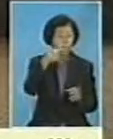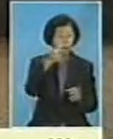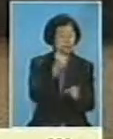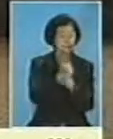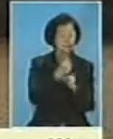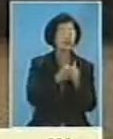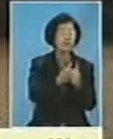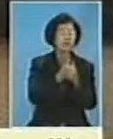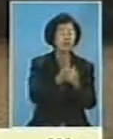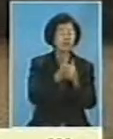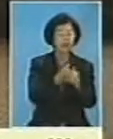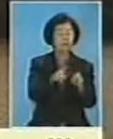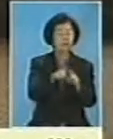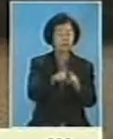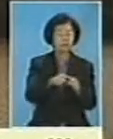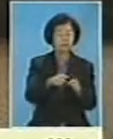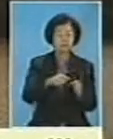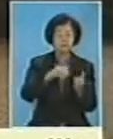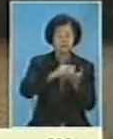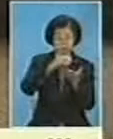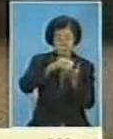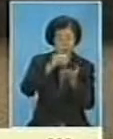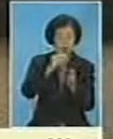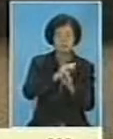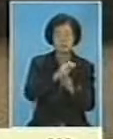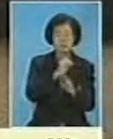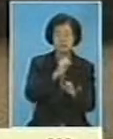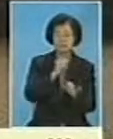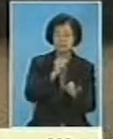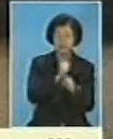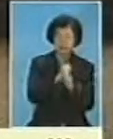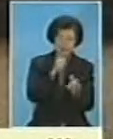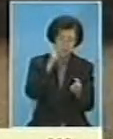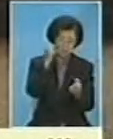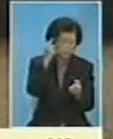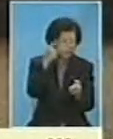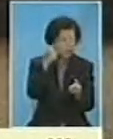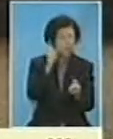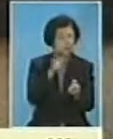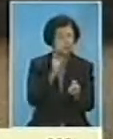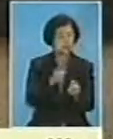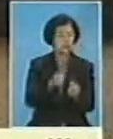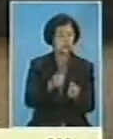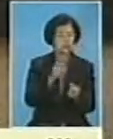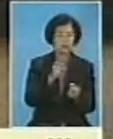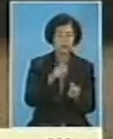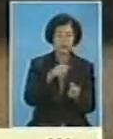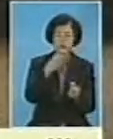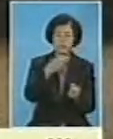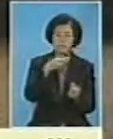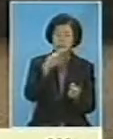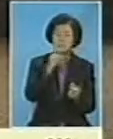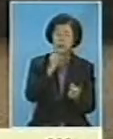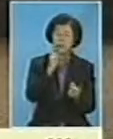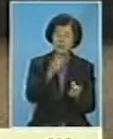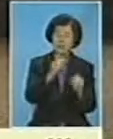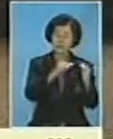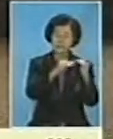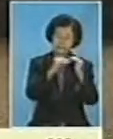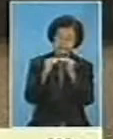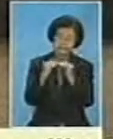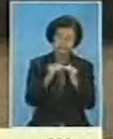ำตามกันโดยไม่ได้ศึกษาและทำความเข้าใจอย่างถ่องแท้แล้วจะเรียกว่าเป็นธรรมได้อย่างไ